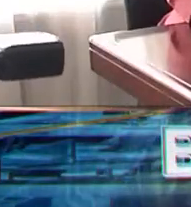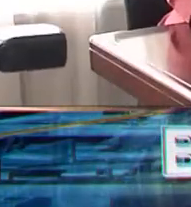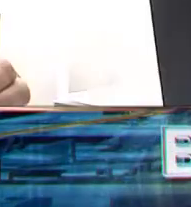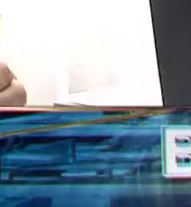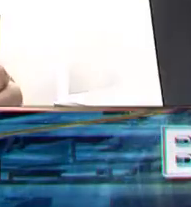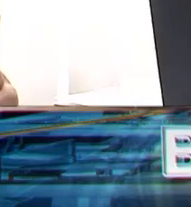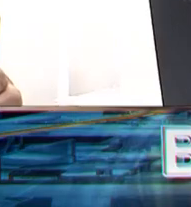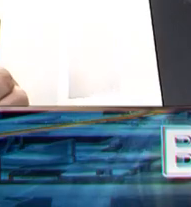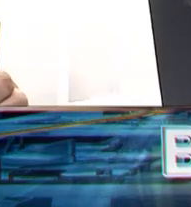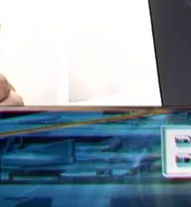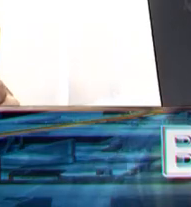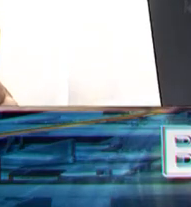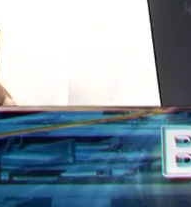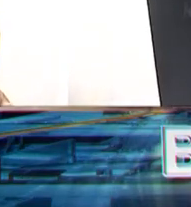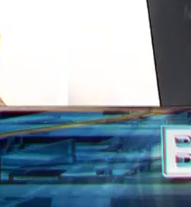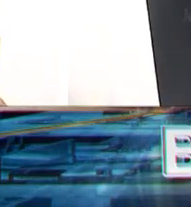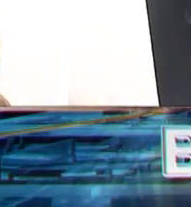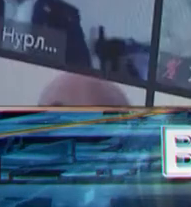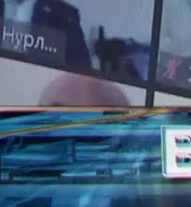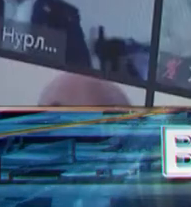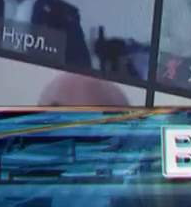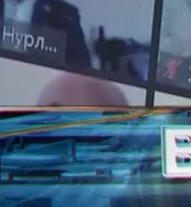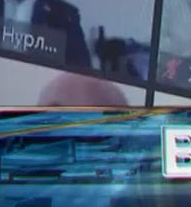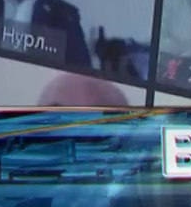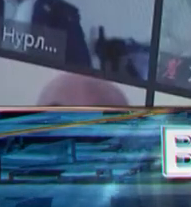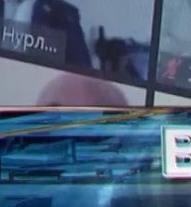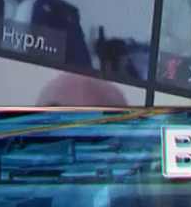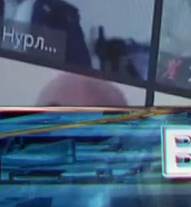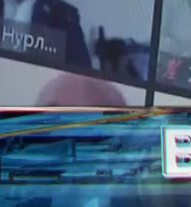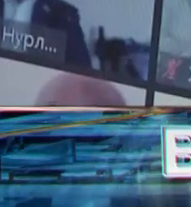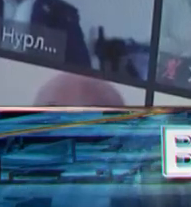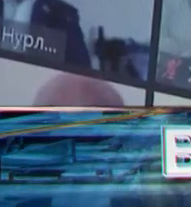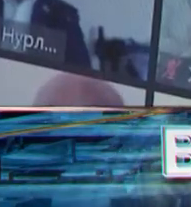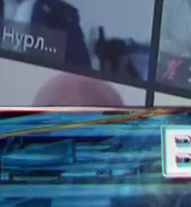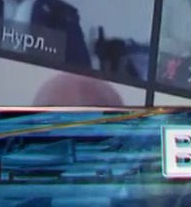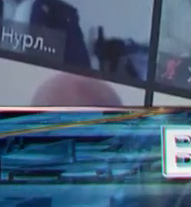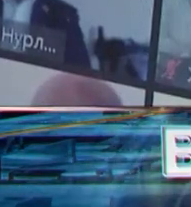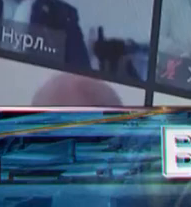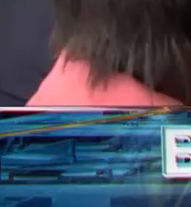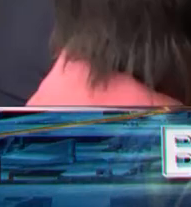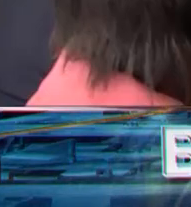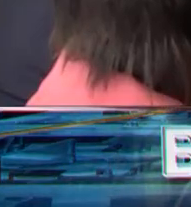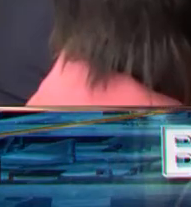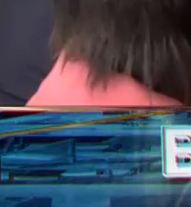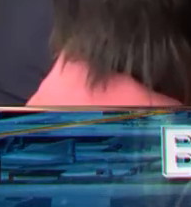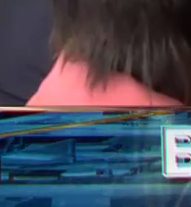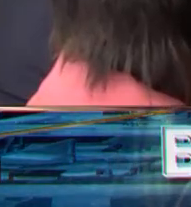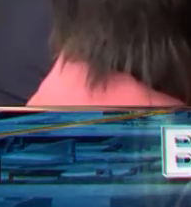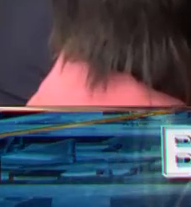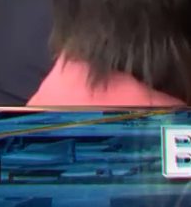Онлайн отырып орындау жолдарын кеңесті. Алматы облыстық мәслихатының депутаттары мен қоғамдық кеңес мүшелері жаңа жолдауды